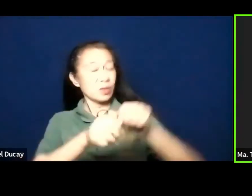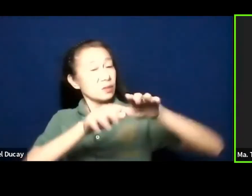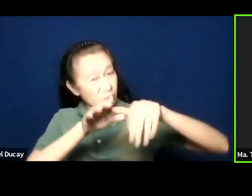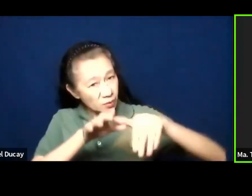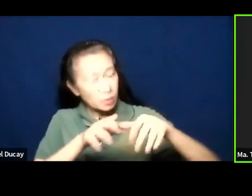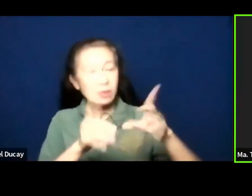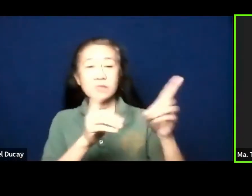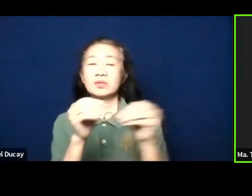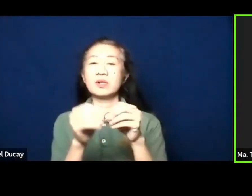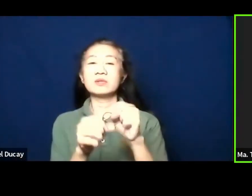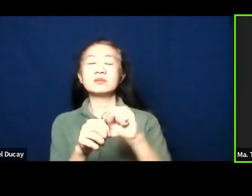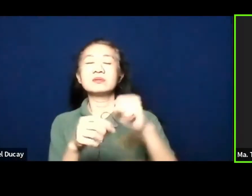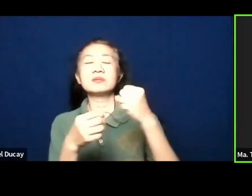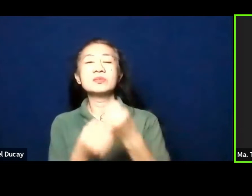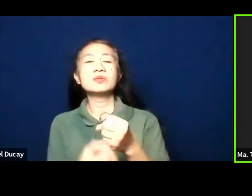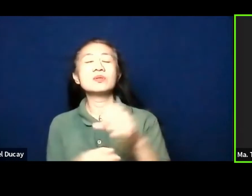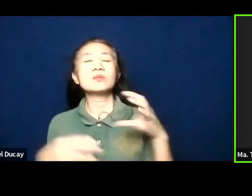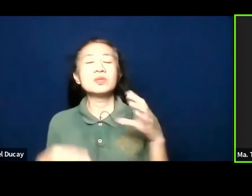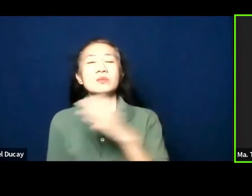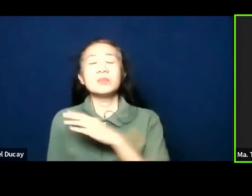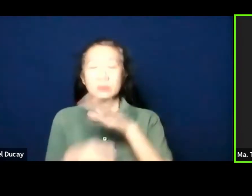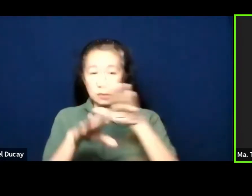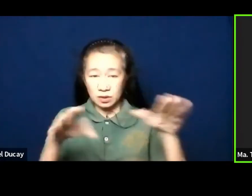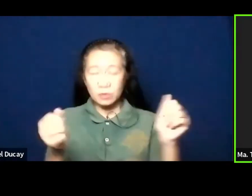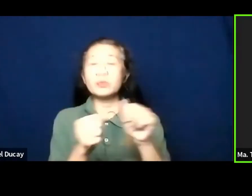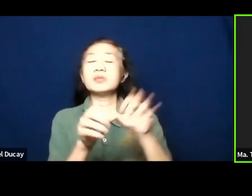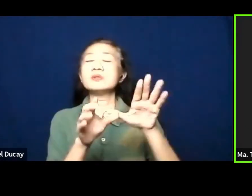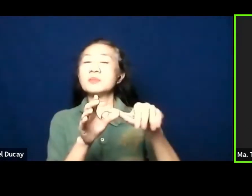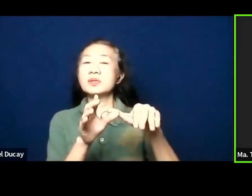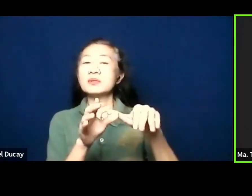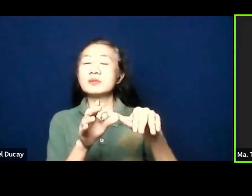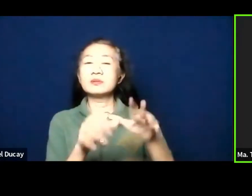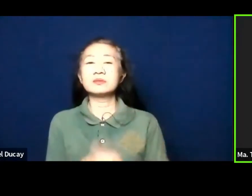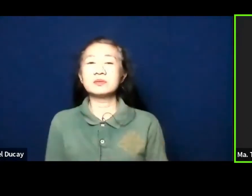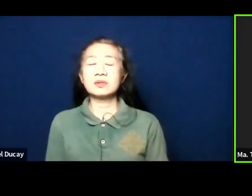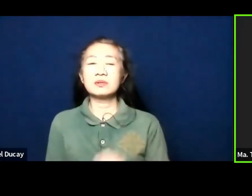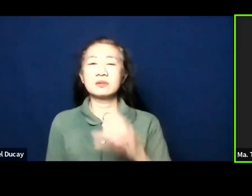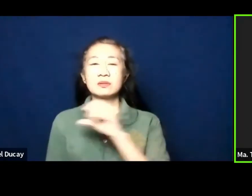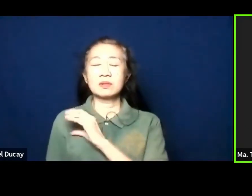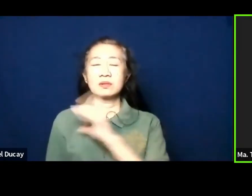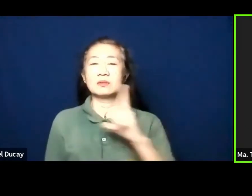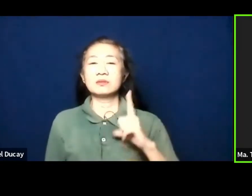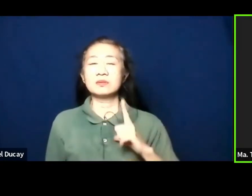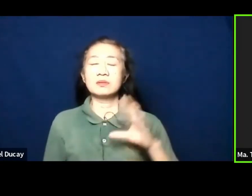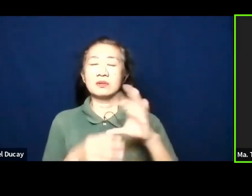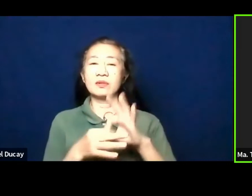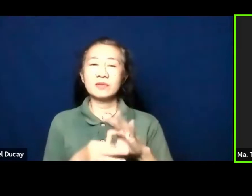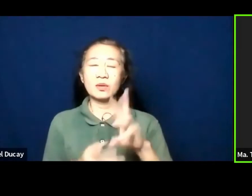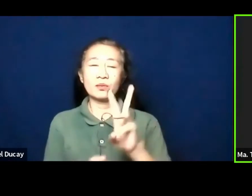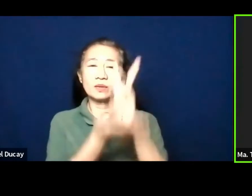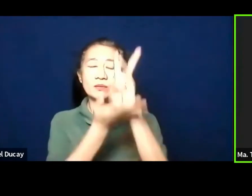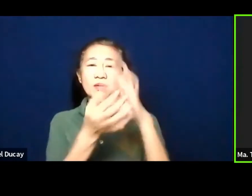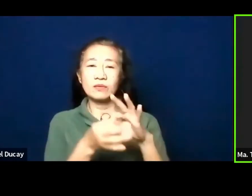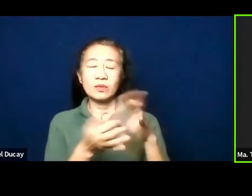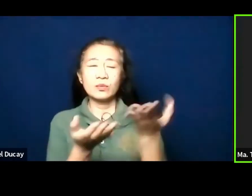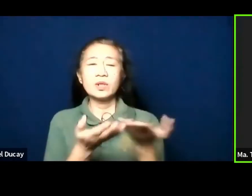ginawa ng Subcommittee on Children with Disabilities under the Council for the Welfare of Children, wherein